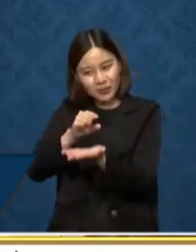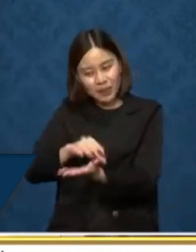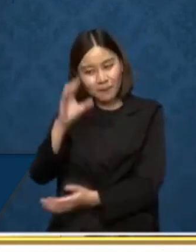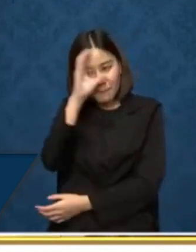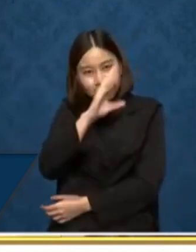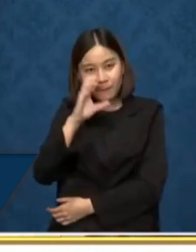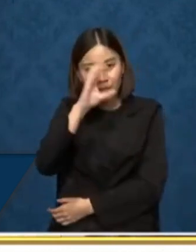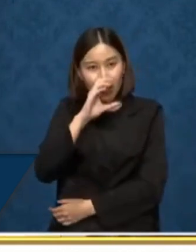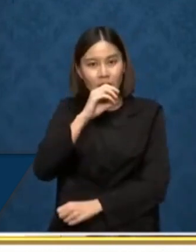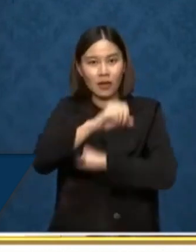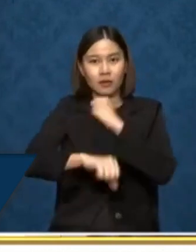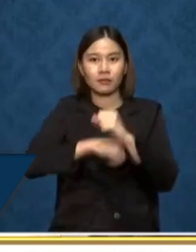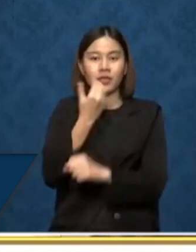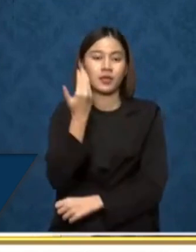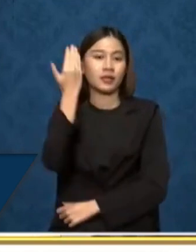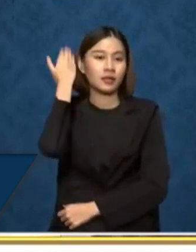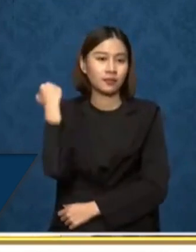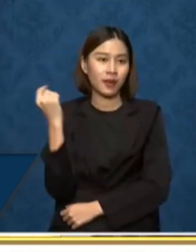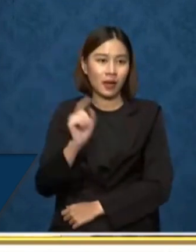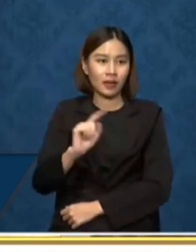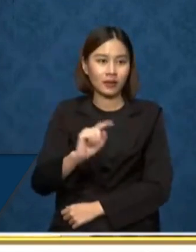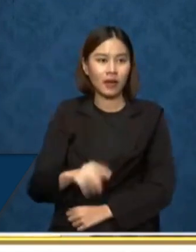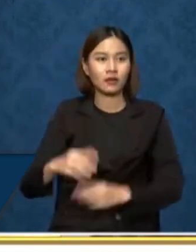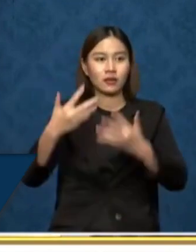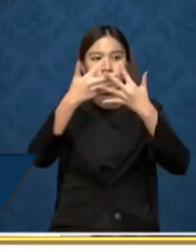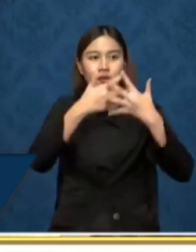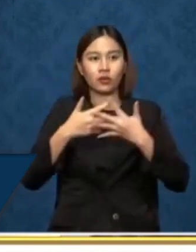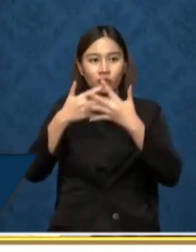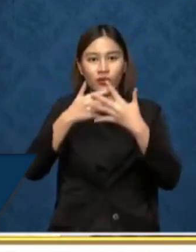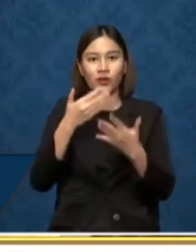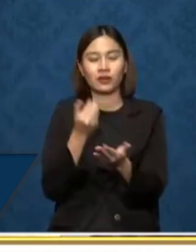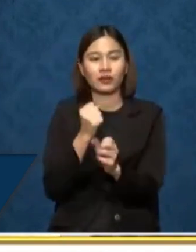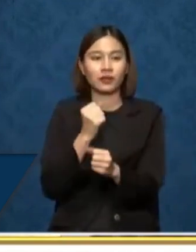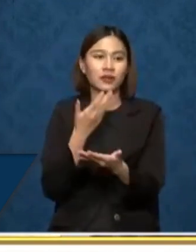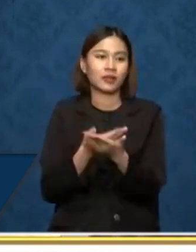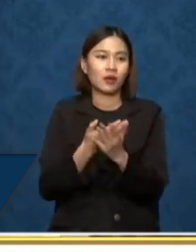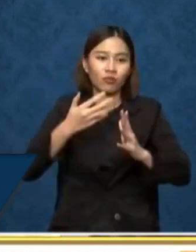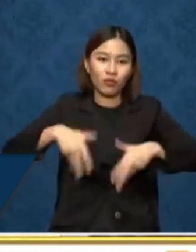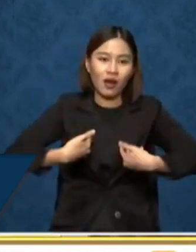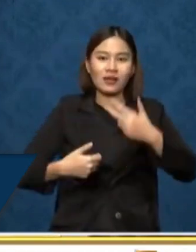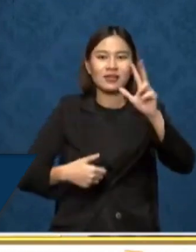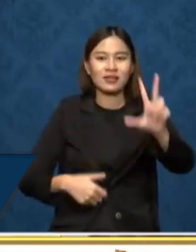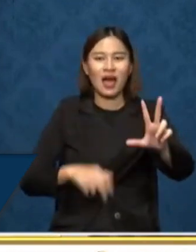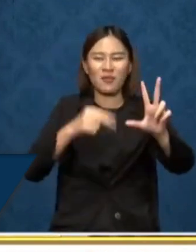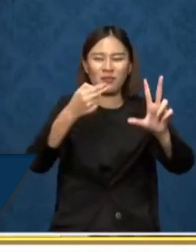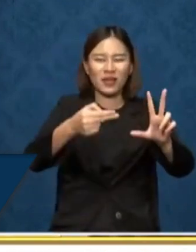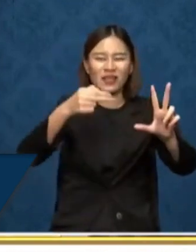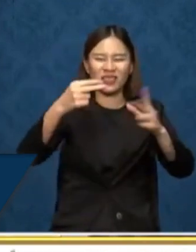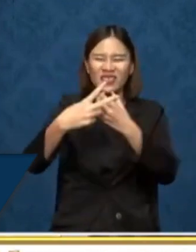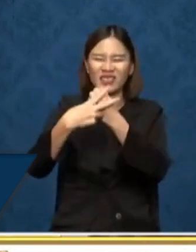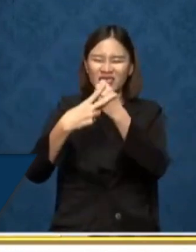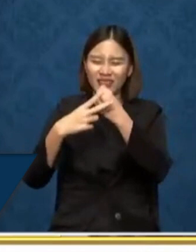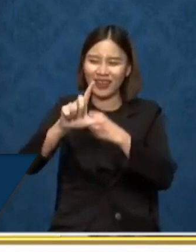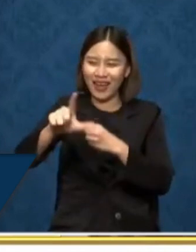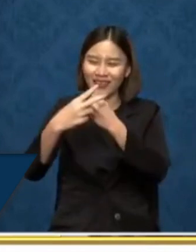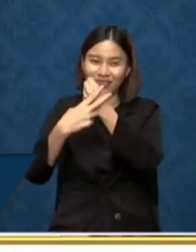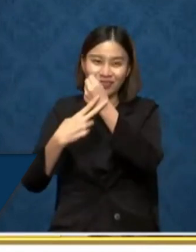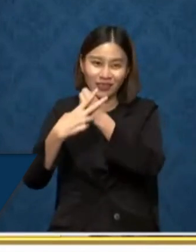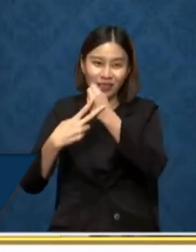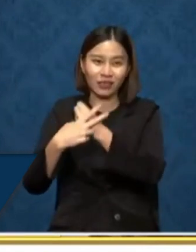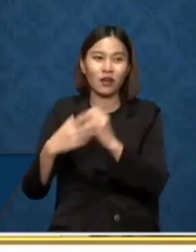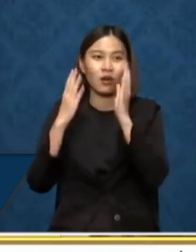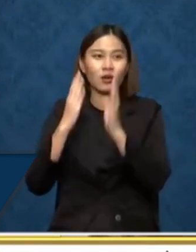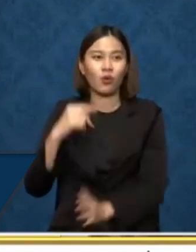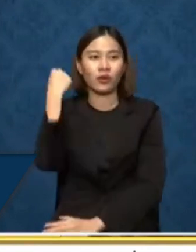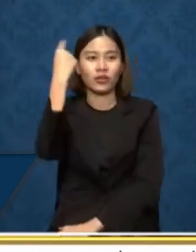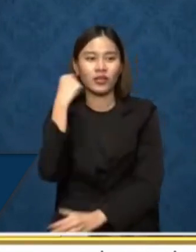ผมจากปีที่ผ่านมานะครับลาสเวกัสนะครับทำเงินได้30,000 ล้านเหรียญใช่ไหมครับก็มีนักท่องเที่ย